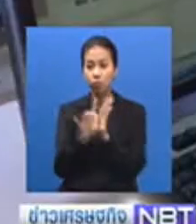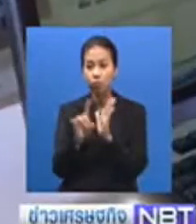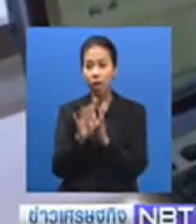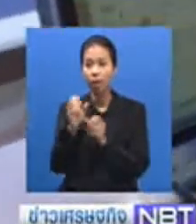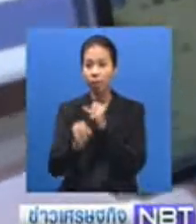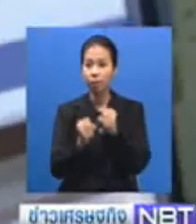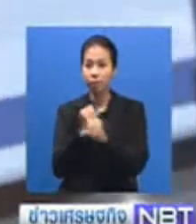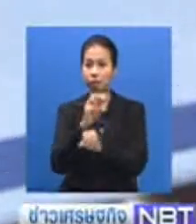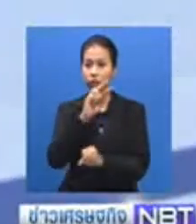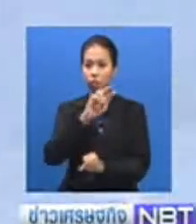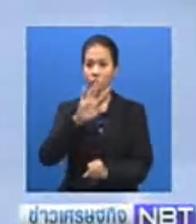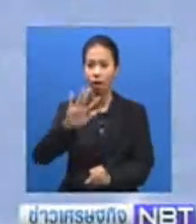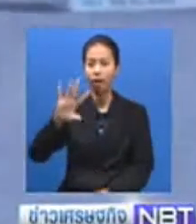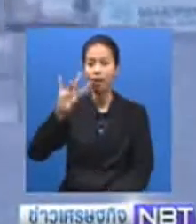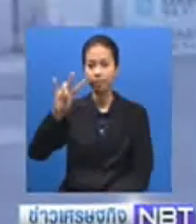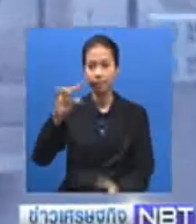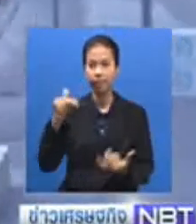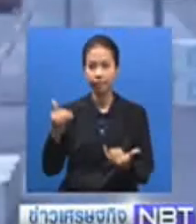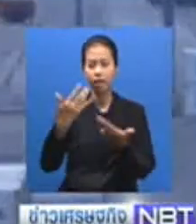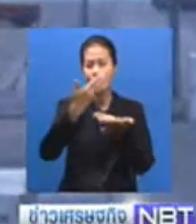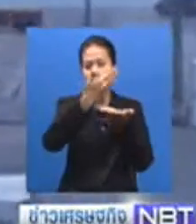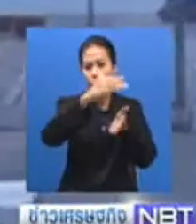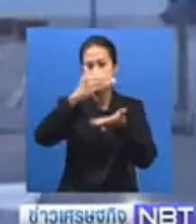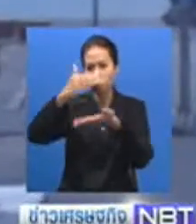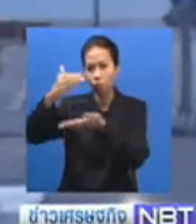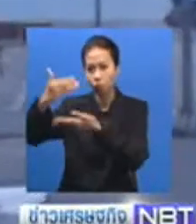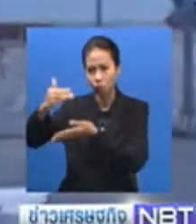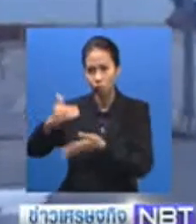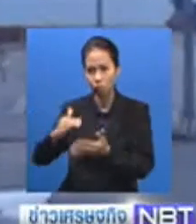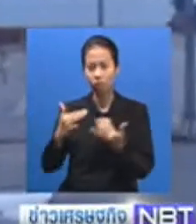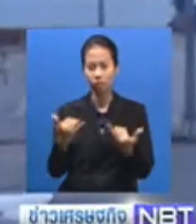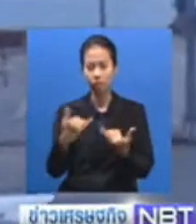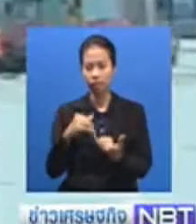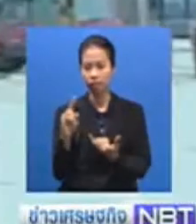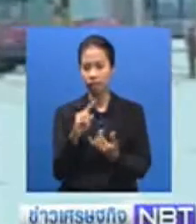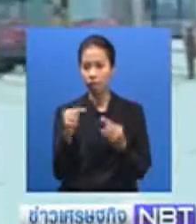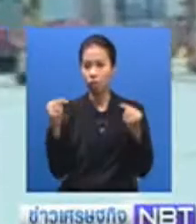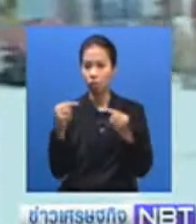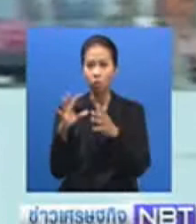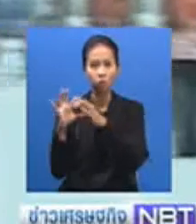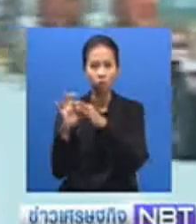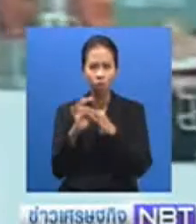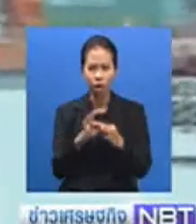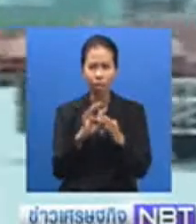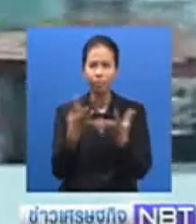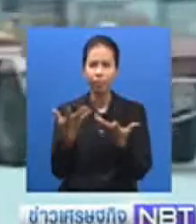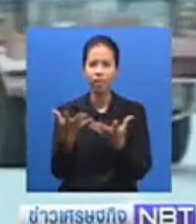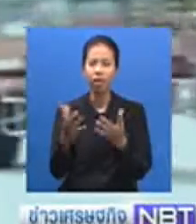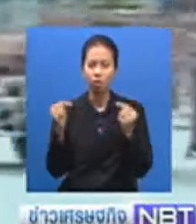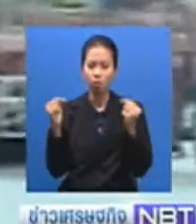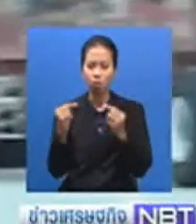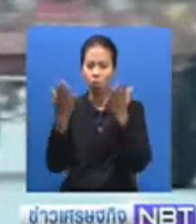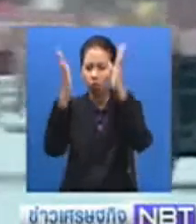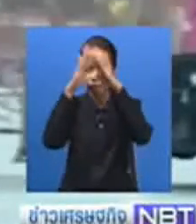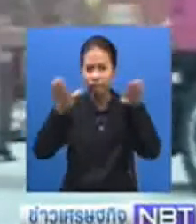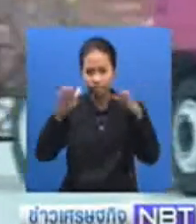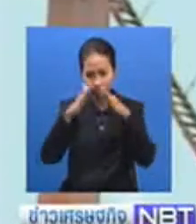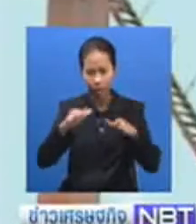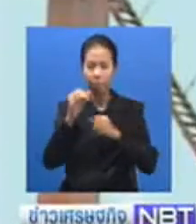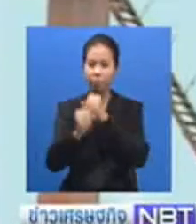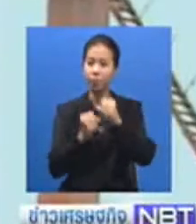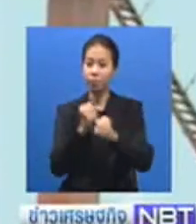ปี 2557การส่งออกไทยน่าจะได้รับแรงหนุนจากปัจจัยทางฤดูกาลในช่วงเทศกาลคริสต์มาสและปีใหม่